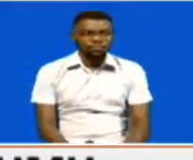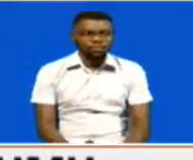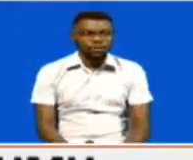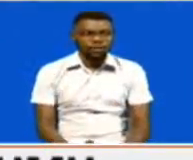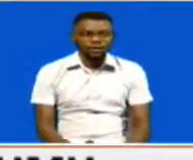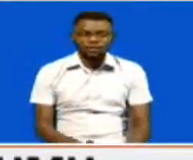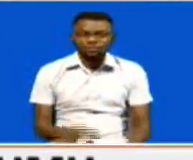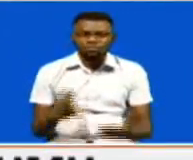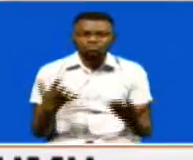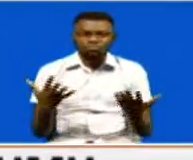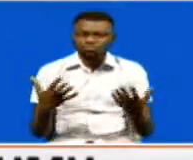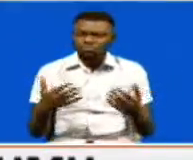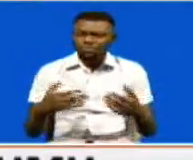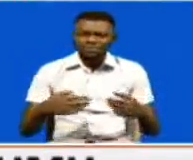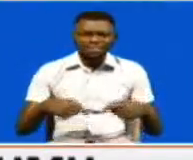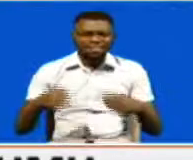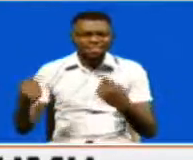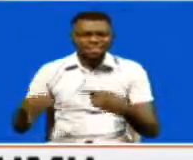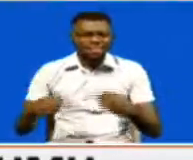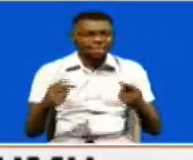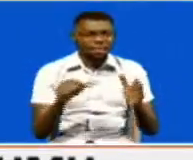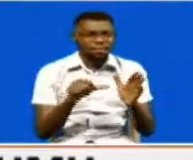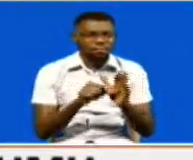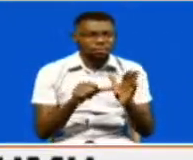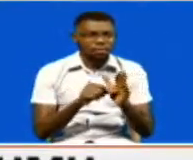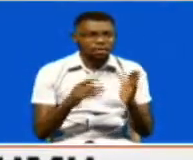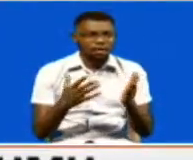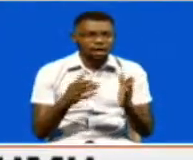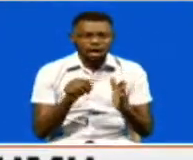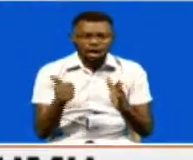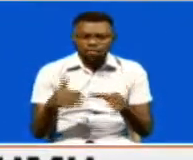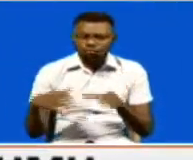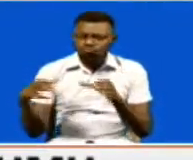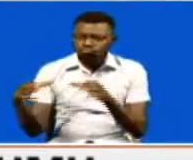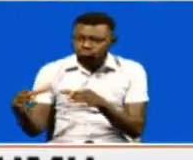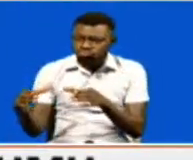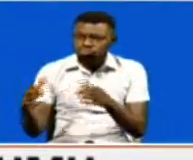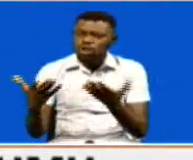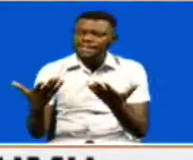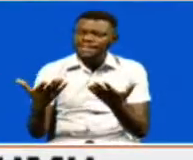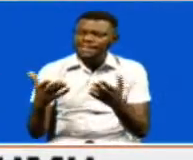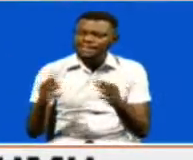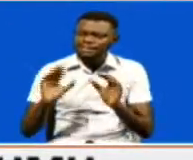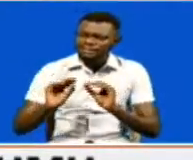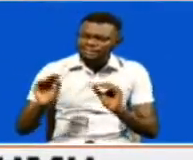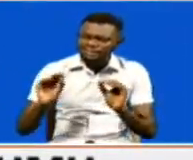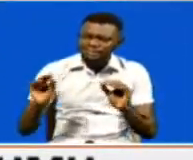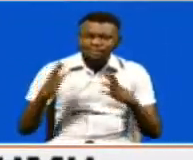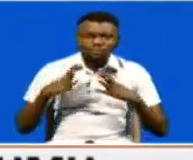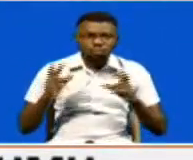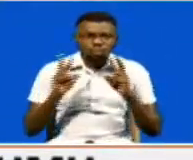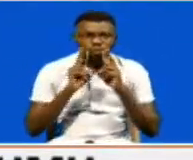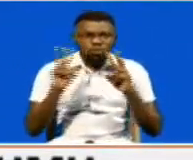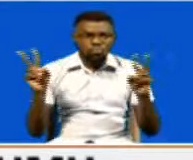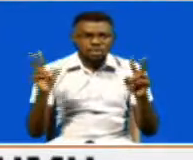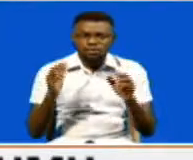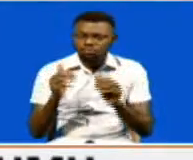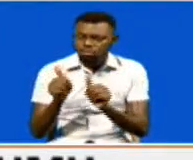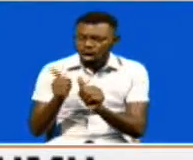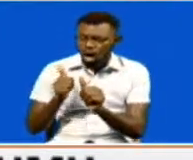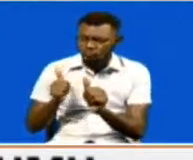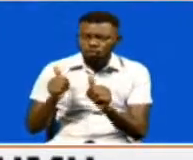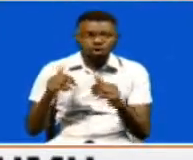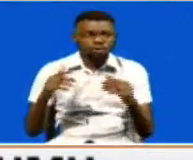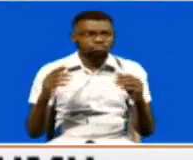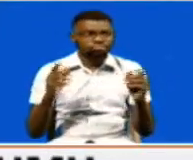Machafuko na ghasia yalizuka wakati kundi ambalo lilikuwa linawahamasisha wakazi kususia maandamano hayo lilijaribu kuingia